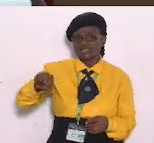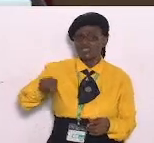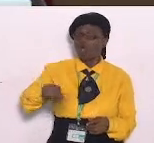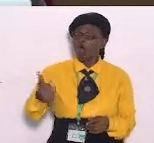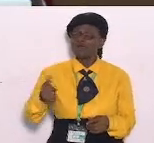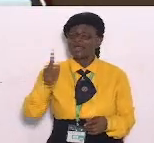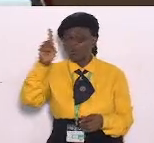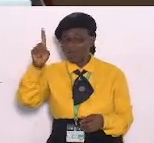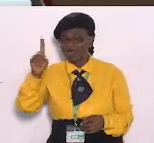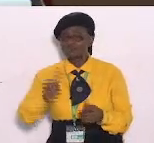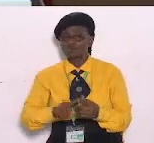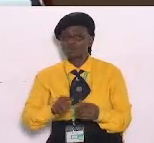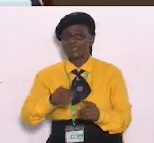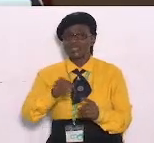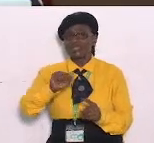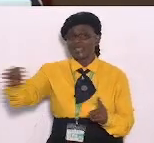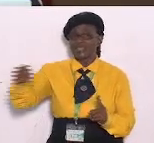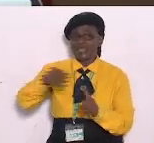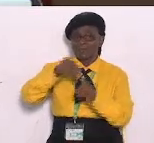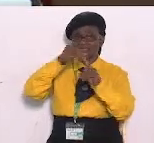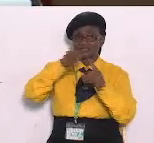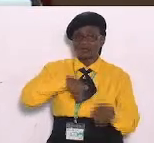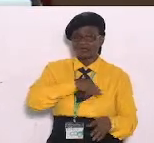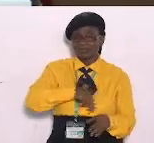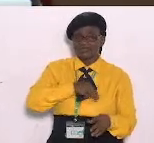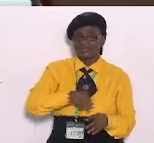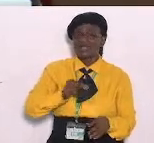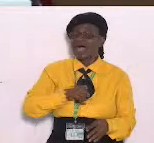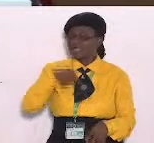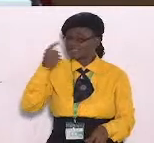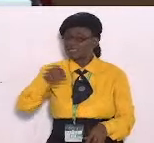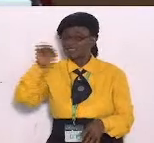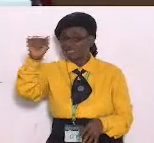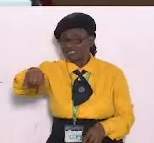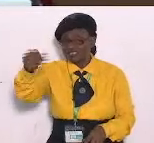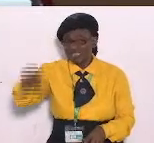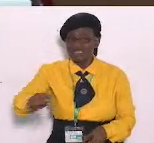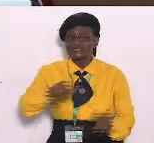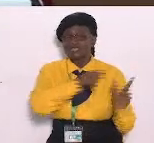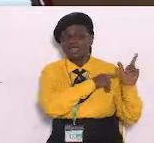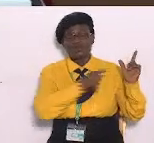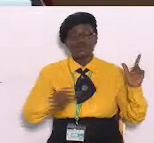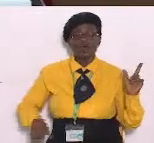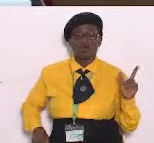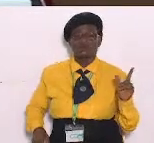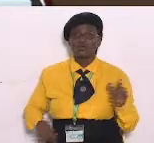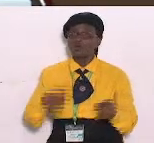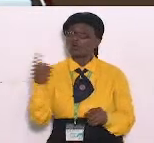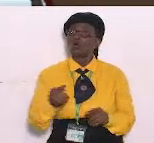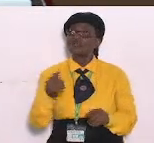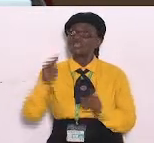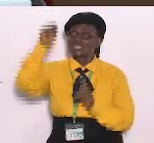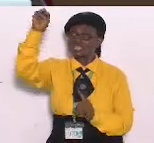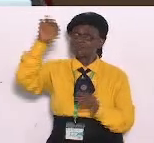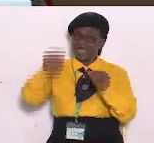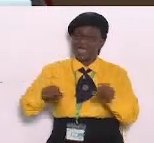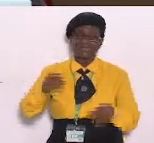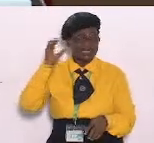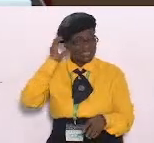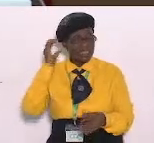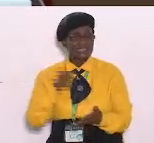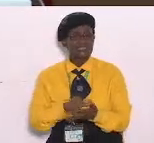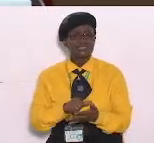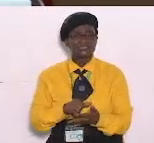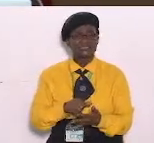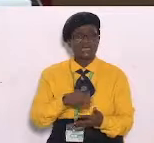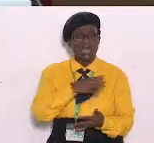ministère donne la dernière partie à cette ministère et c'était seulement moi qui pourrais